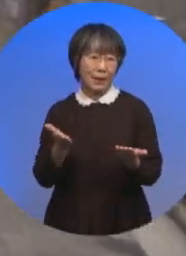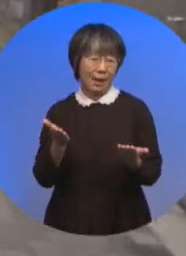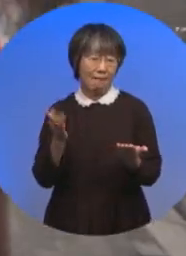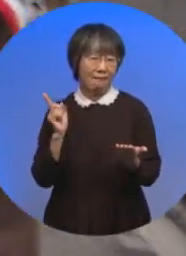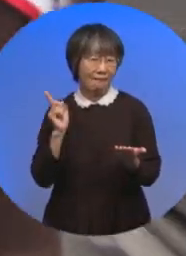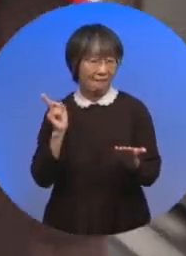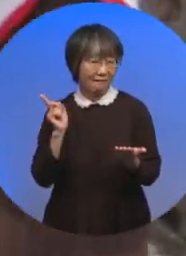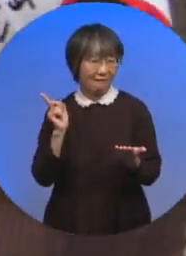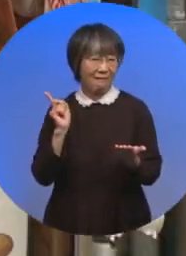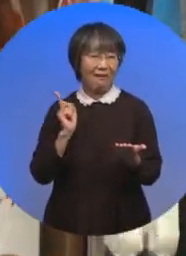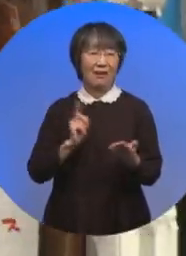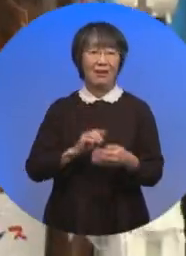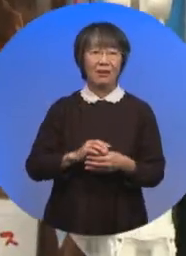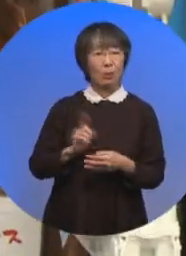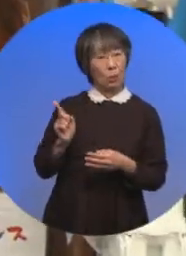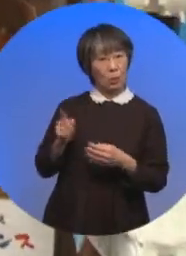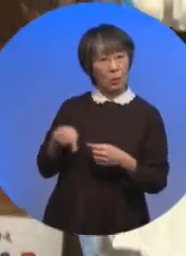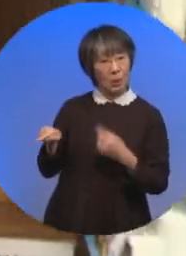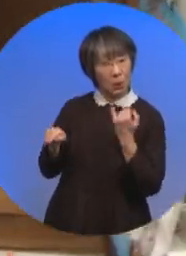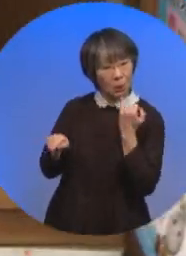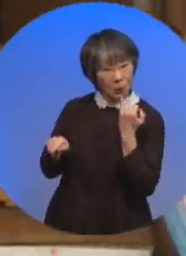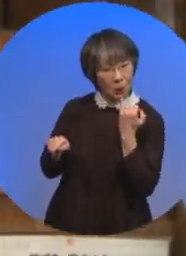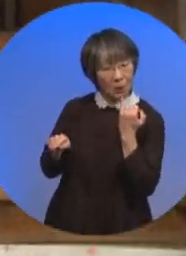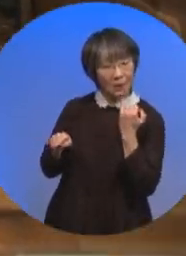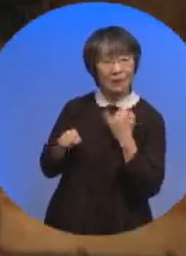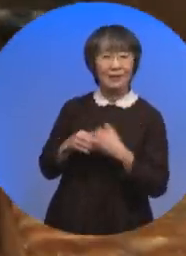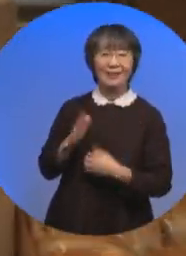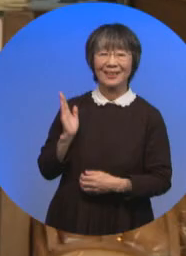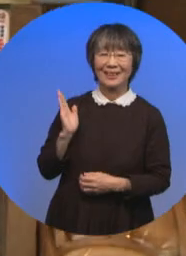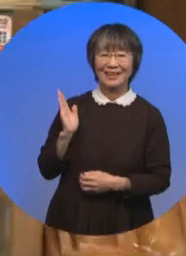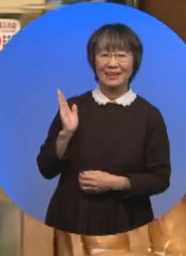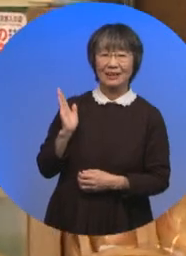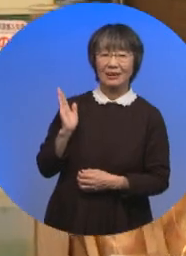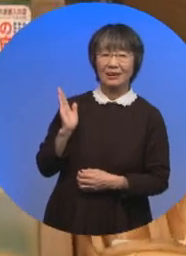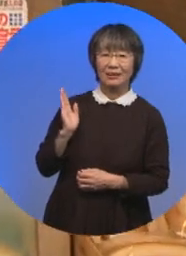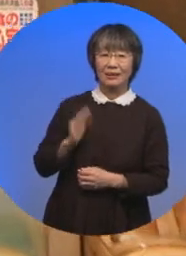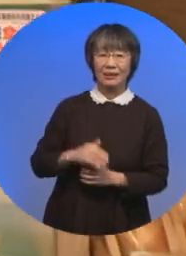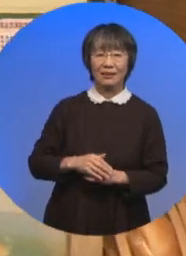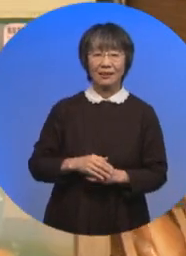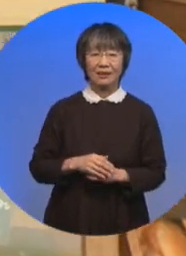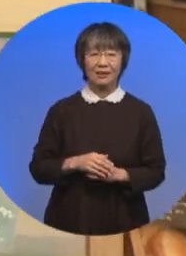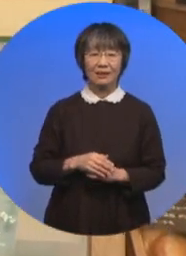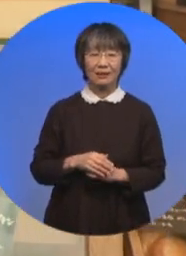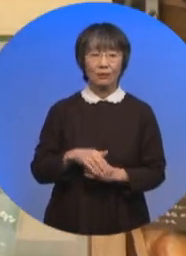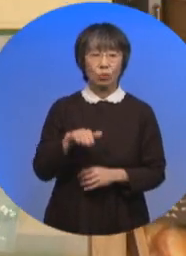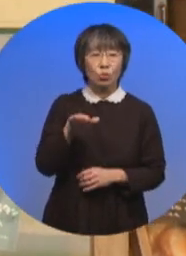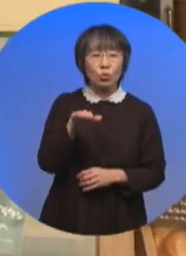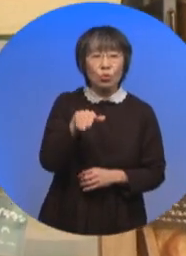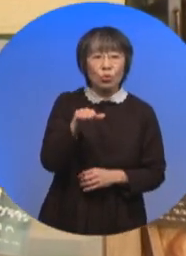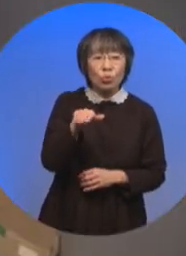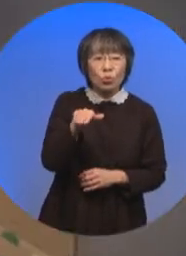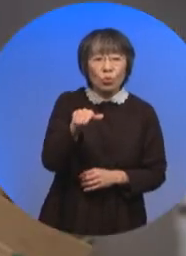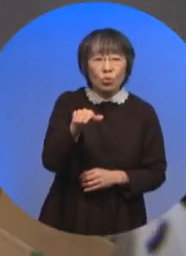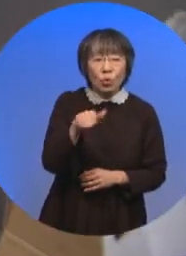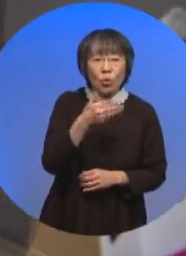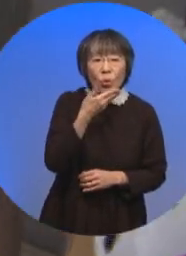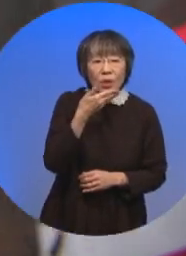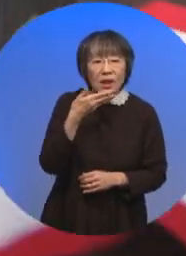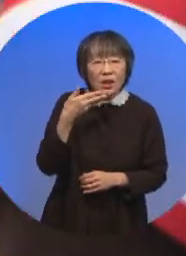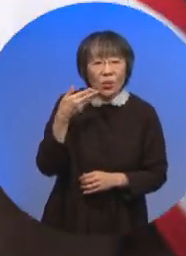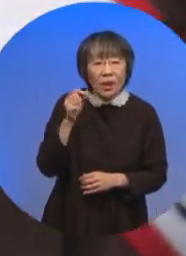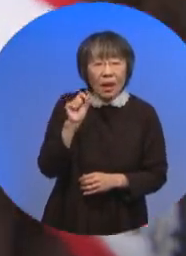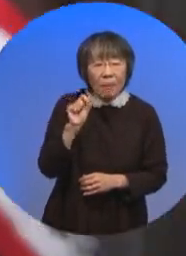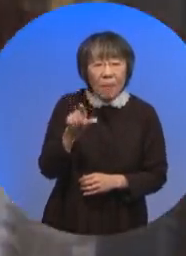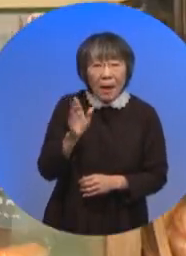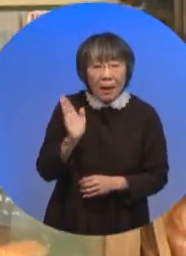る。 失礼します。どうも、 失礼します。 こちらね、ありがとうございます。これ美味しそうなパンがね、 発見し